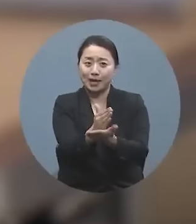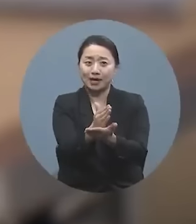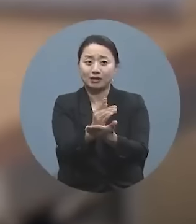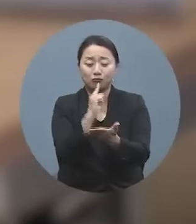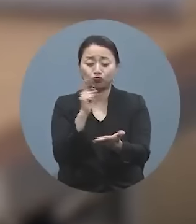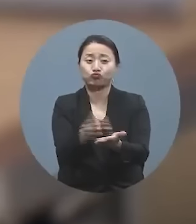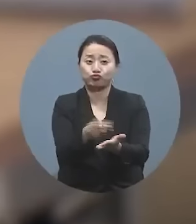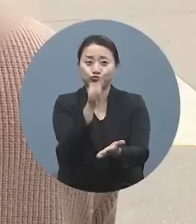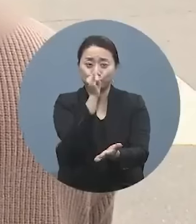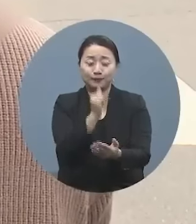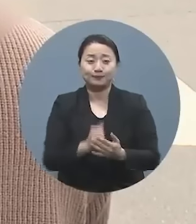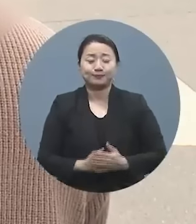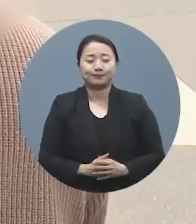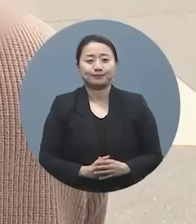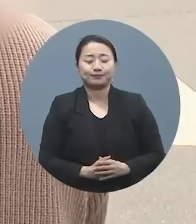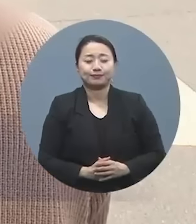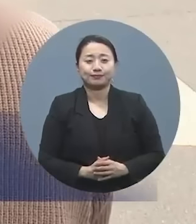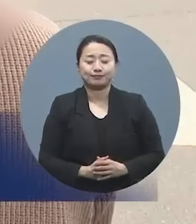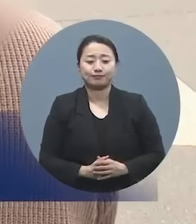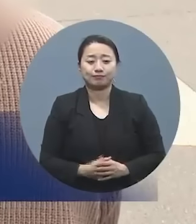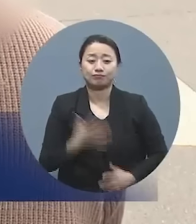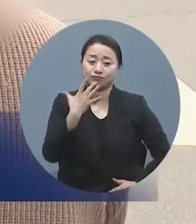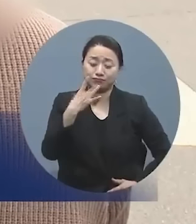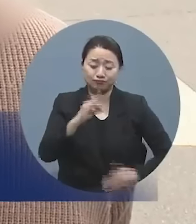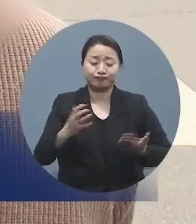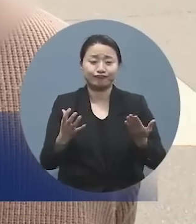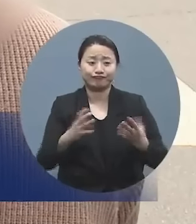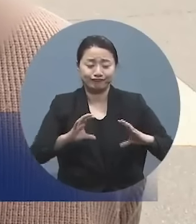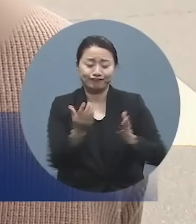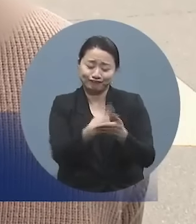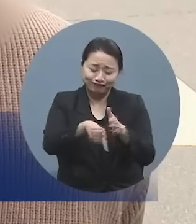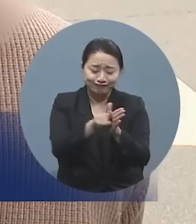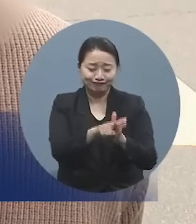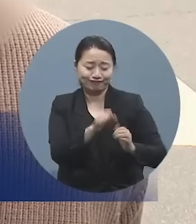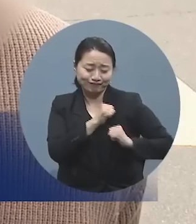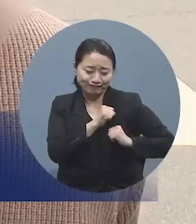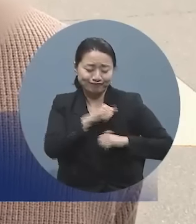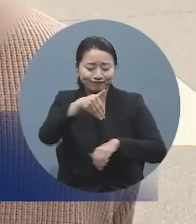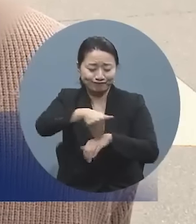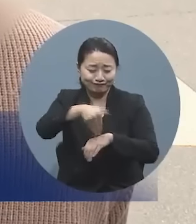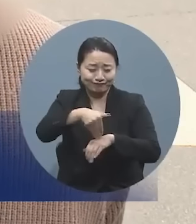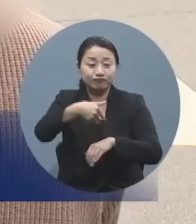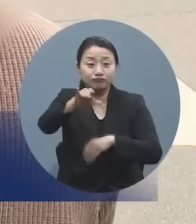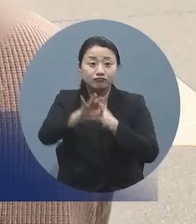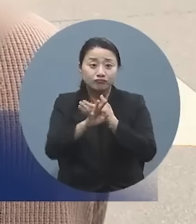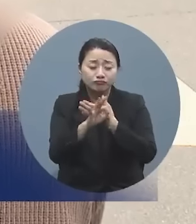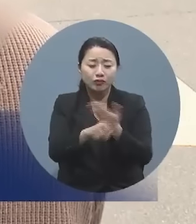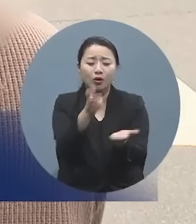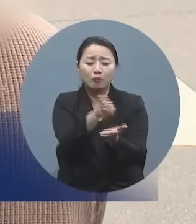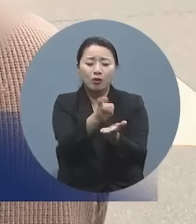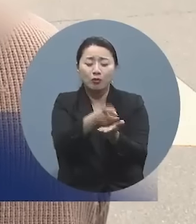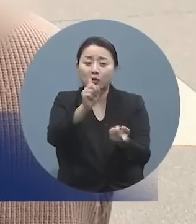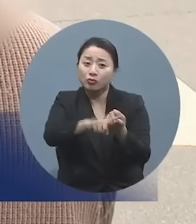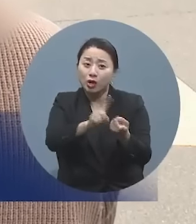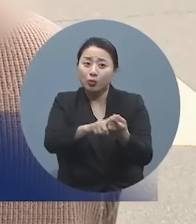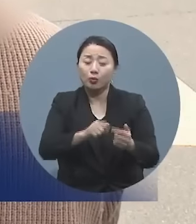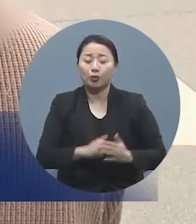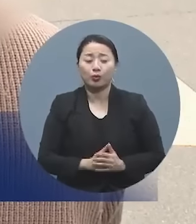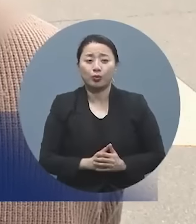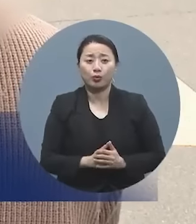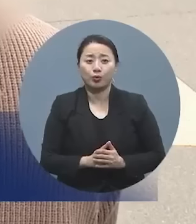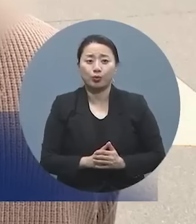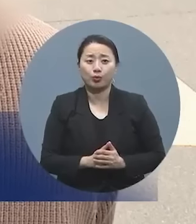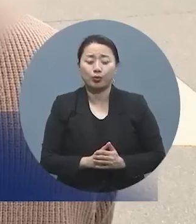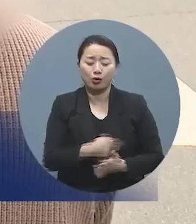규정하고 있습니다 당히 국방의무를 고는 건 했음에도